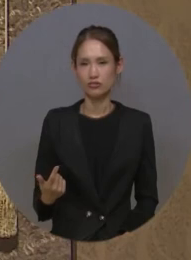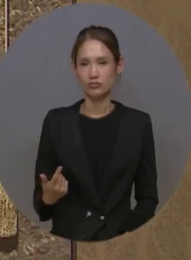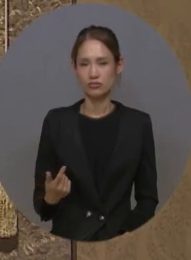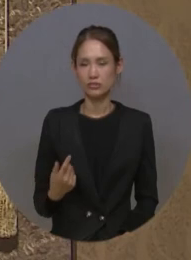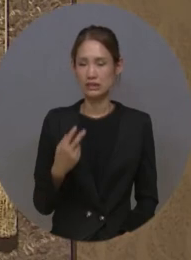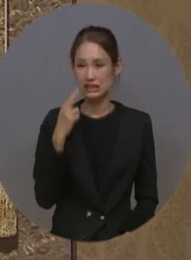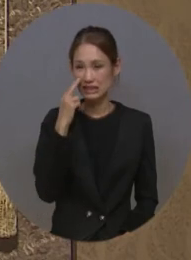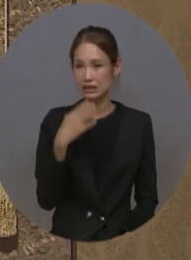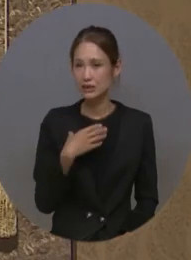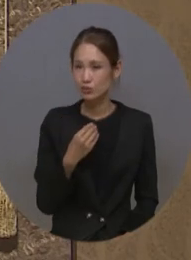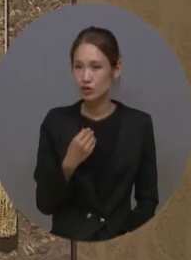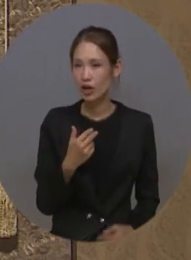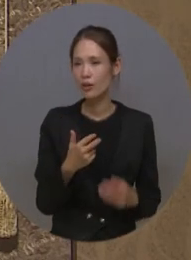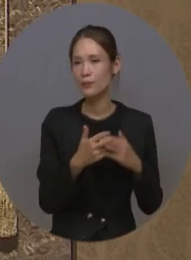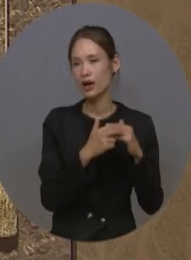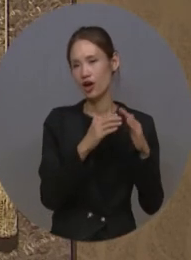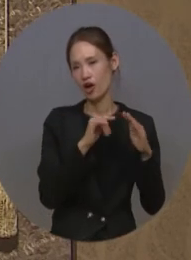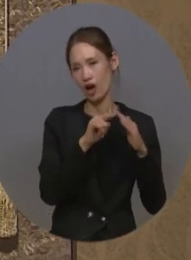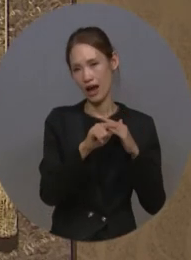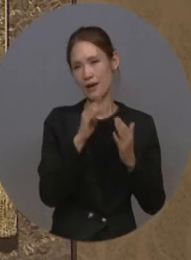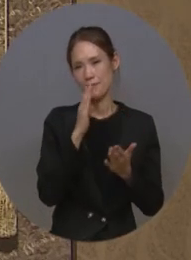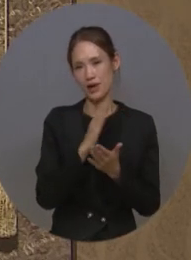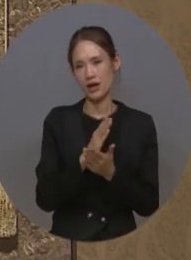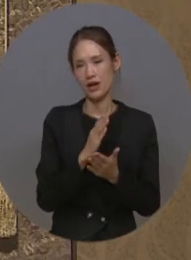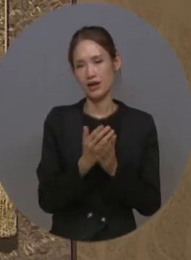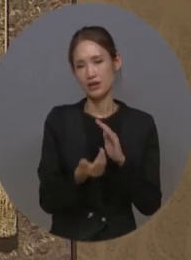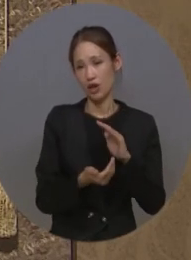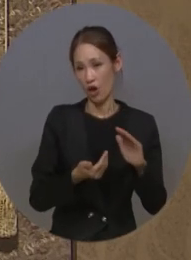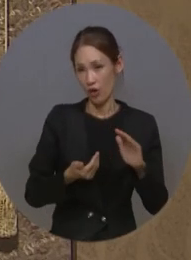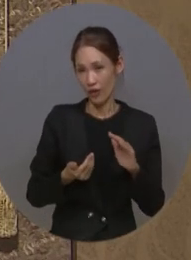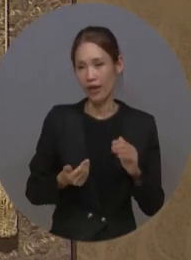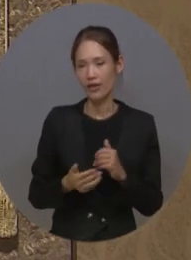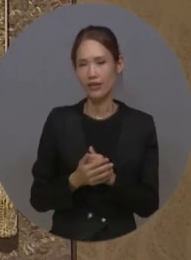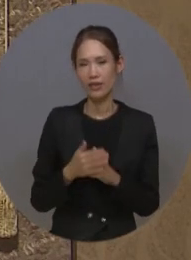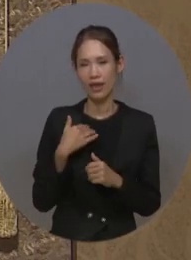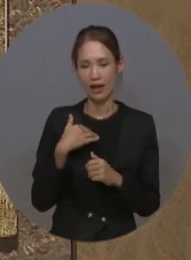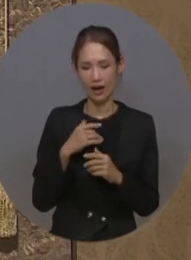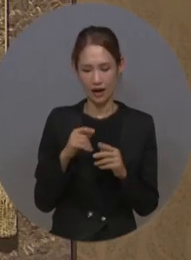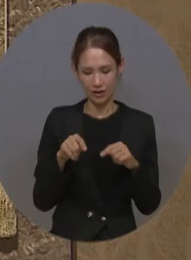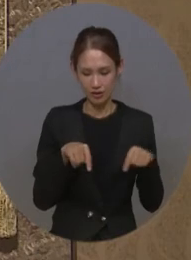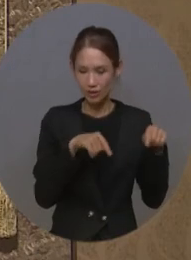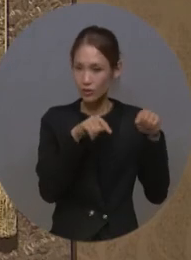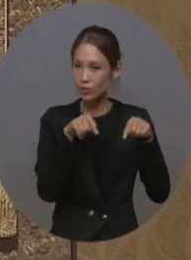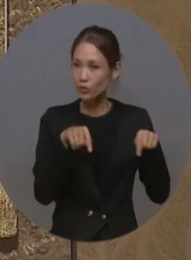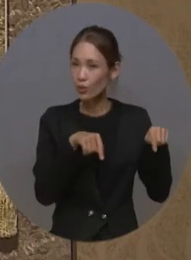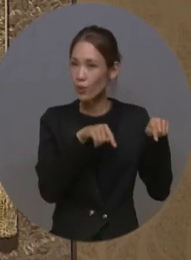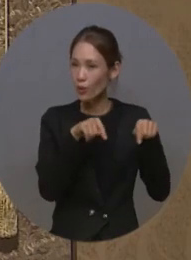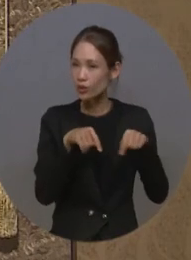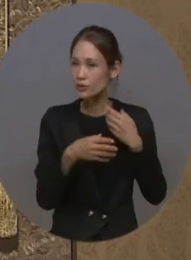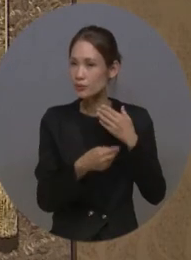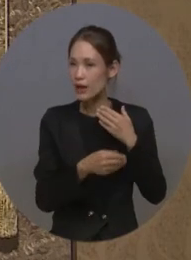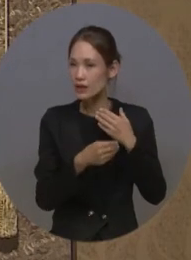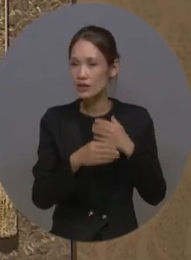굳이 병원에 가기 전에 내가 녹음해서 들어보면 정말 쉽게 할 수 있어요.